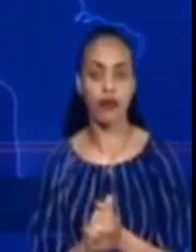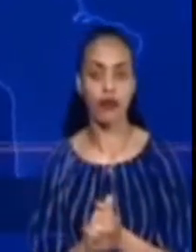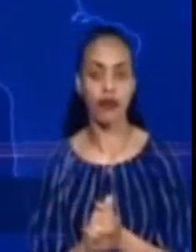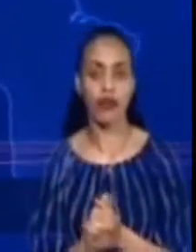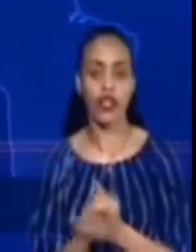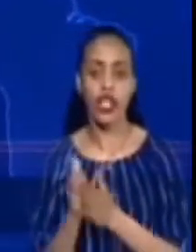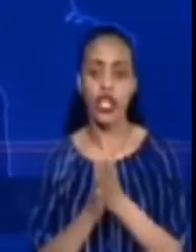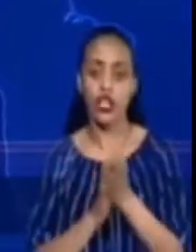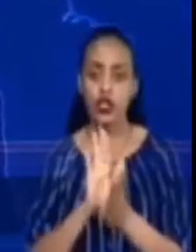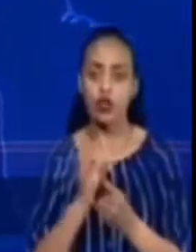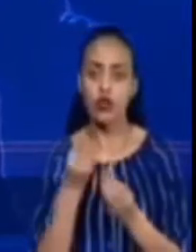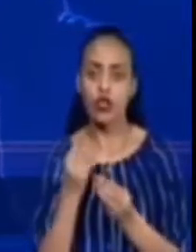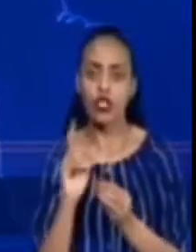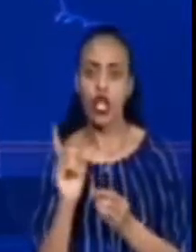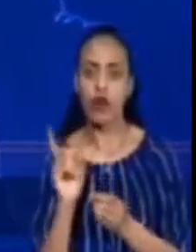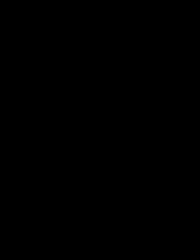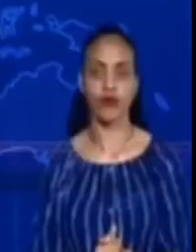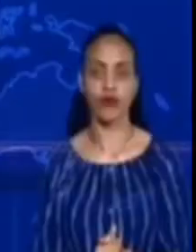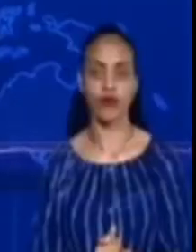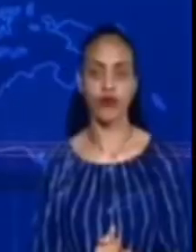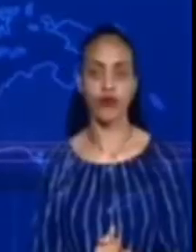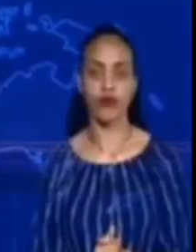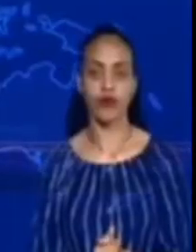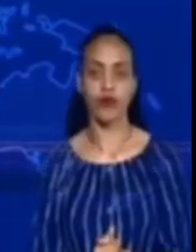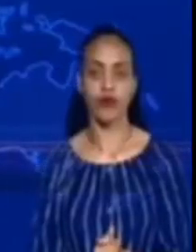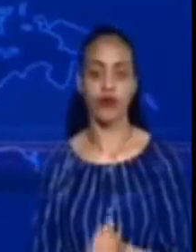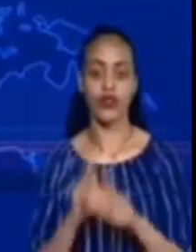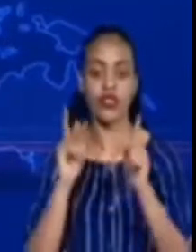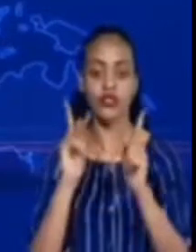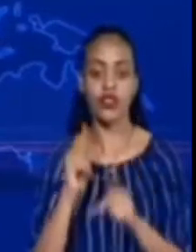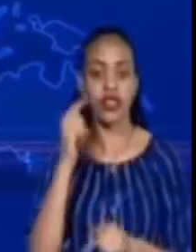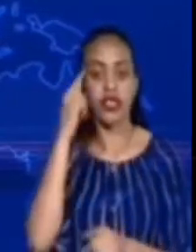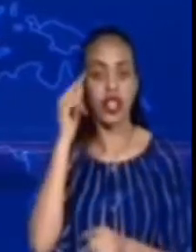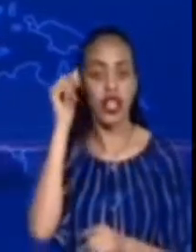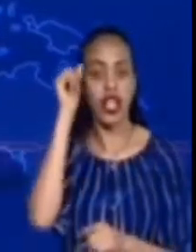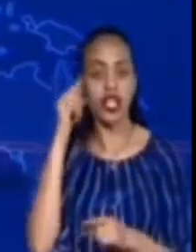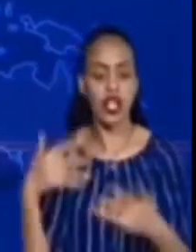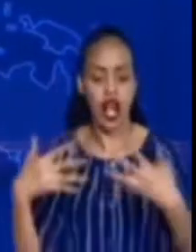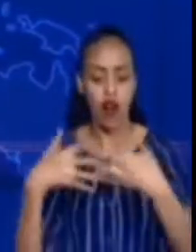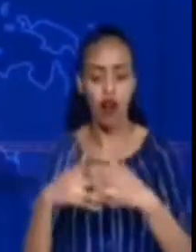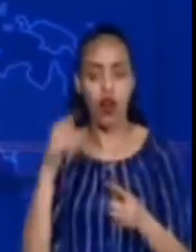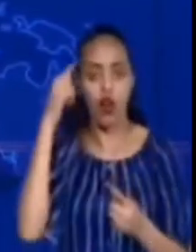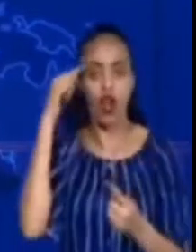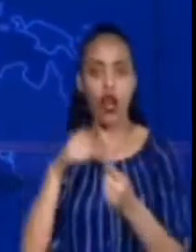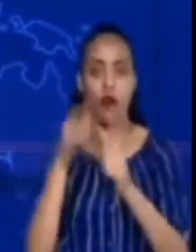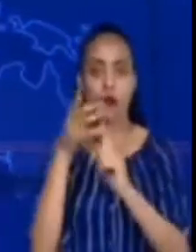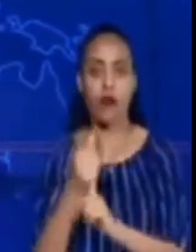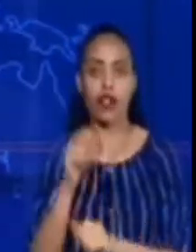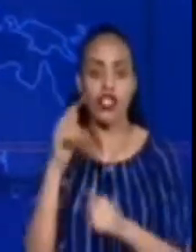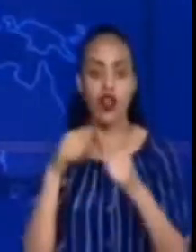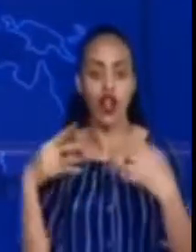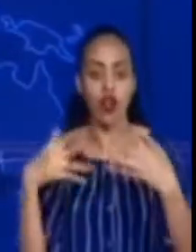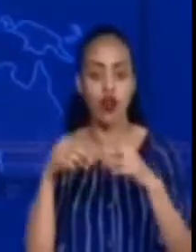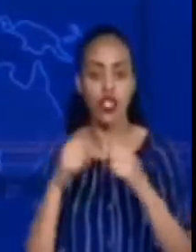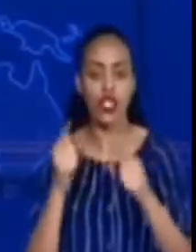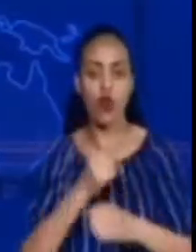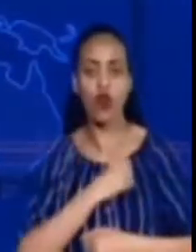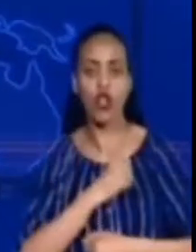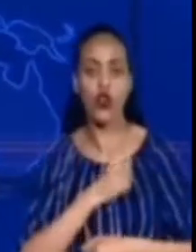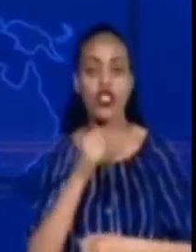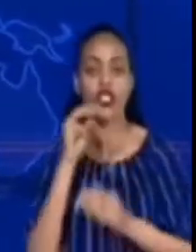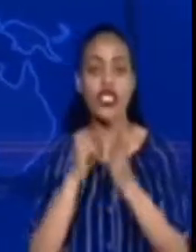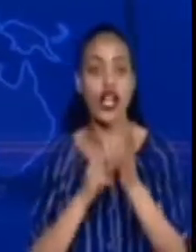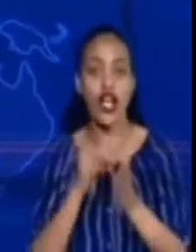የሚጀምረው በመጽሐፈ ነገስት አማካኝነት በመጽሐፍ ቅዱስ እንዳልሆነ ስለ አስተማረ ሐቁን